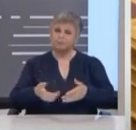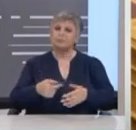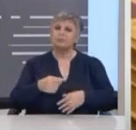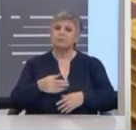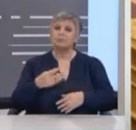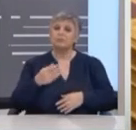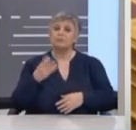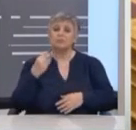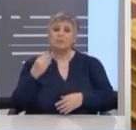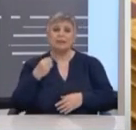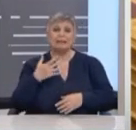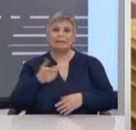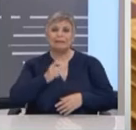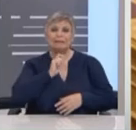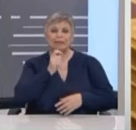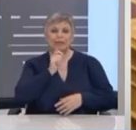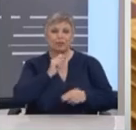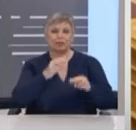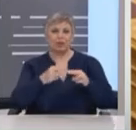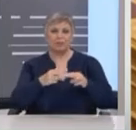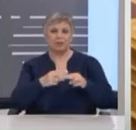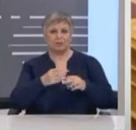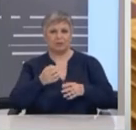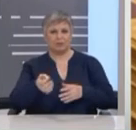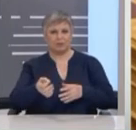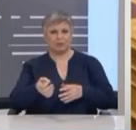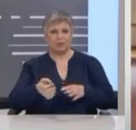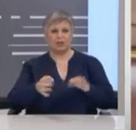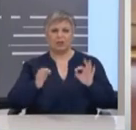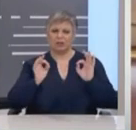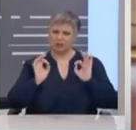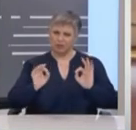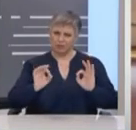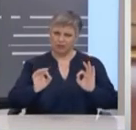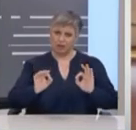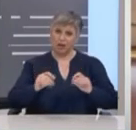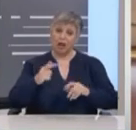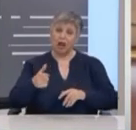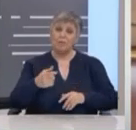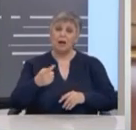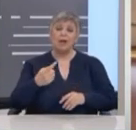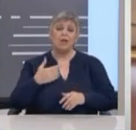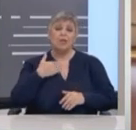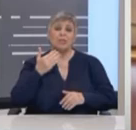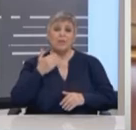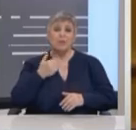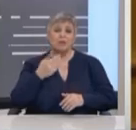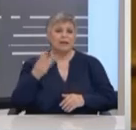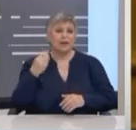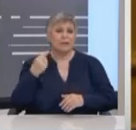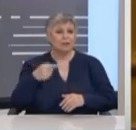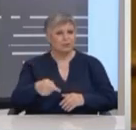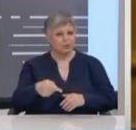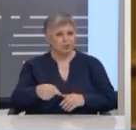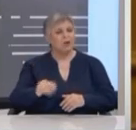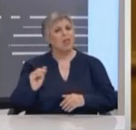δηλώσεις, αλλά φαντάζομαι ότι θα έχετε τη δυνατότητα, αν δεν την έχετε, φαντάζομαι ότι θα υπάρχει τρόπος